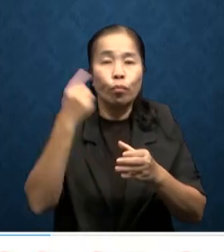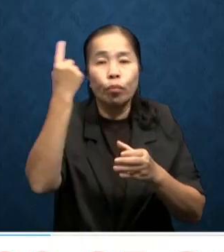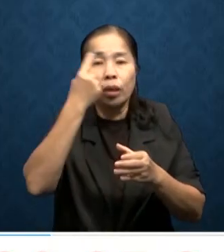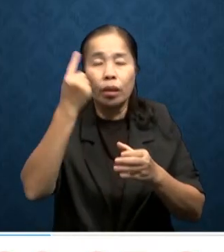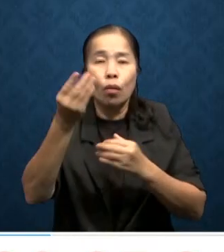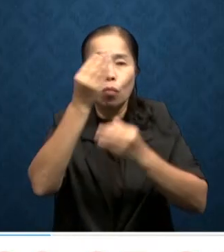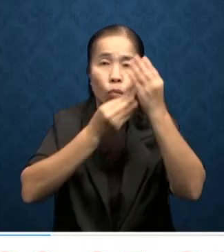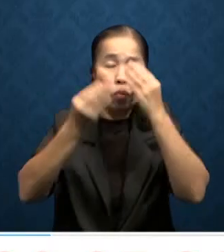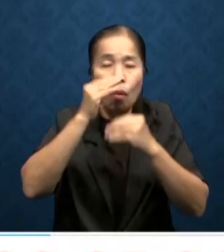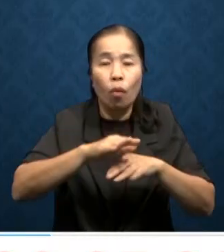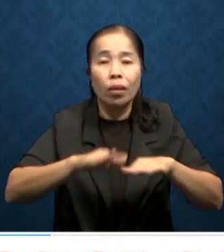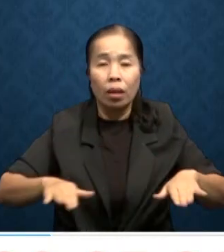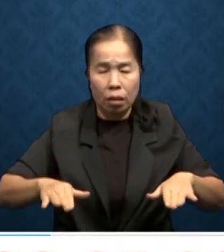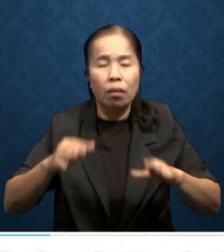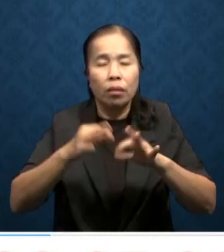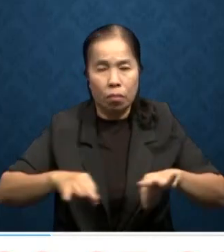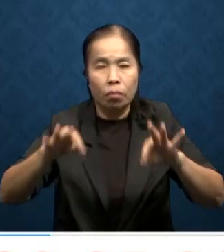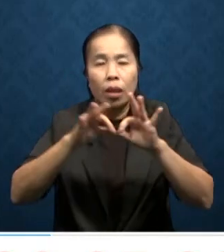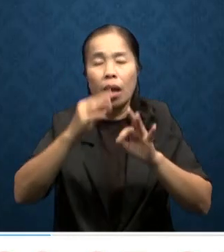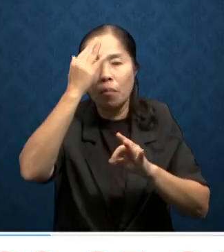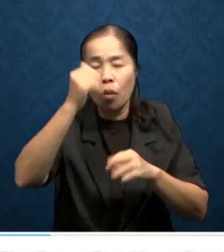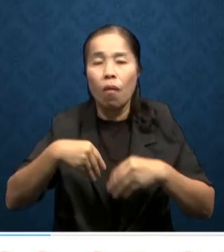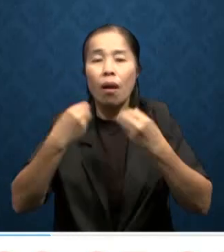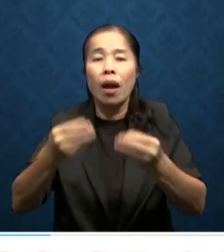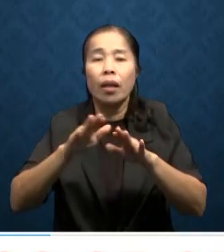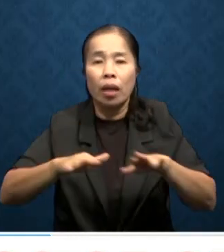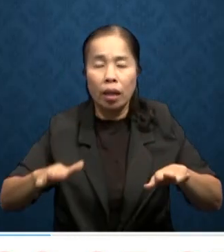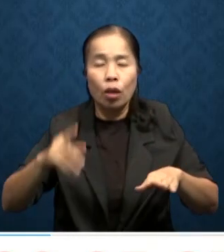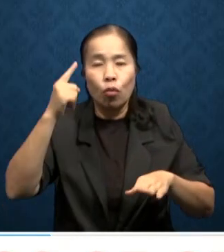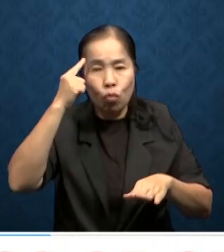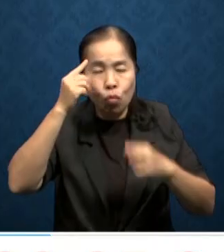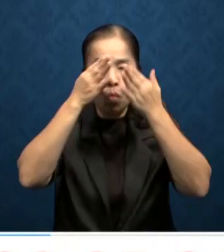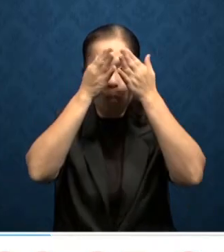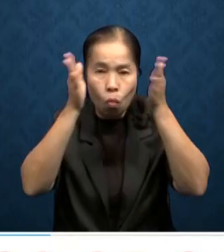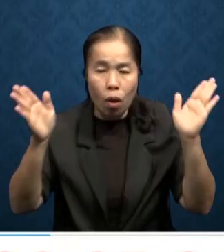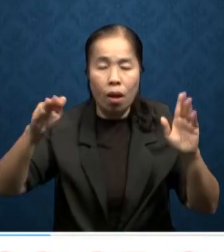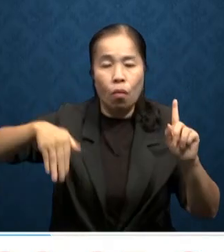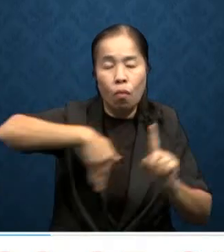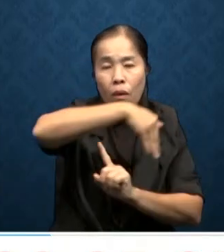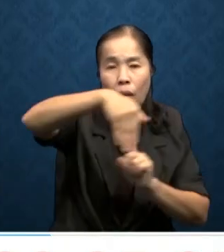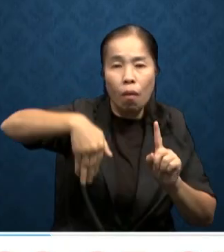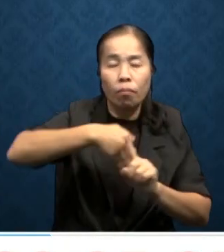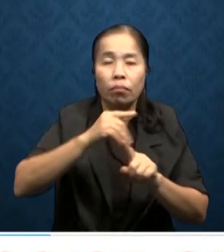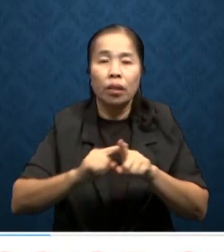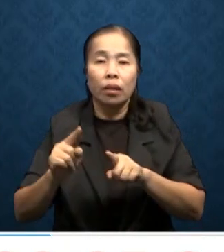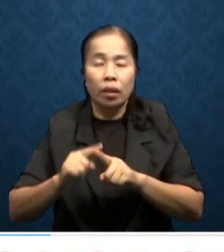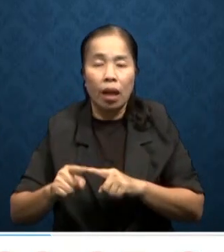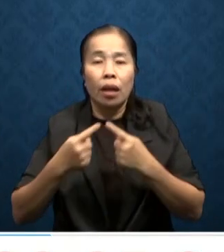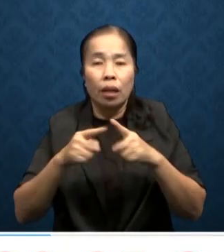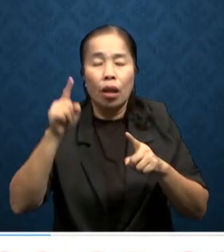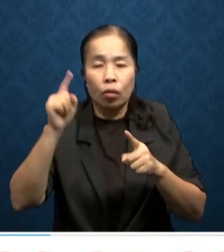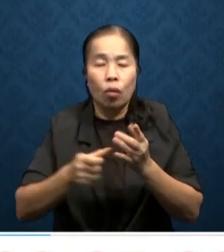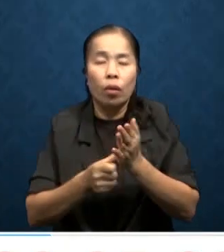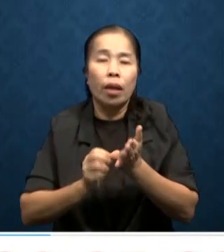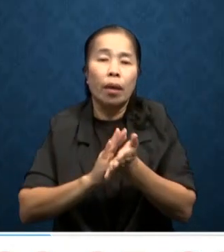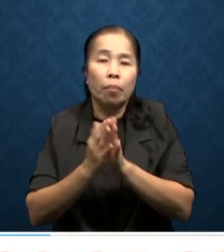ว่าเป็นความจำเป็นนะคะในการเสริมสร้างการเรียนรู้เปิดโลกทและประสบการณ์นอกสถานที่แต่ต้องปรับปรุง